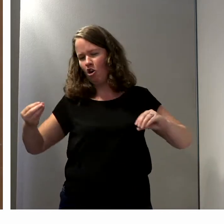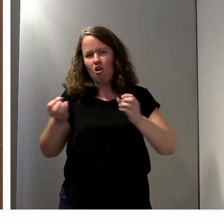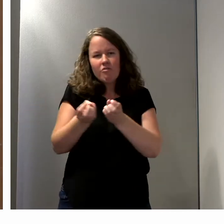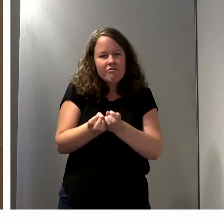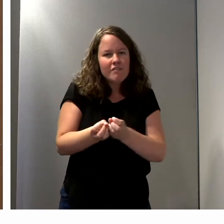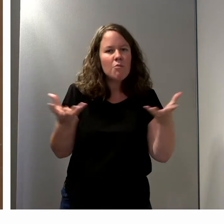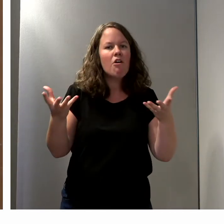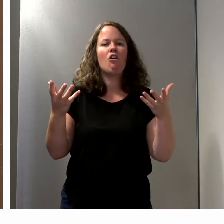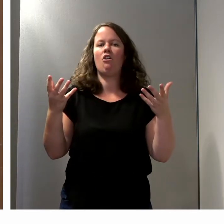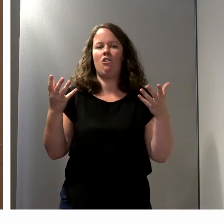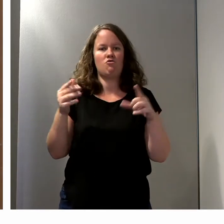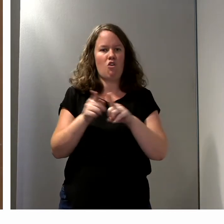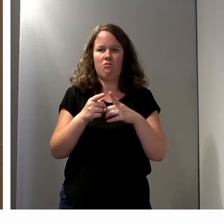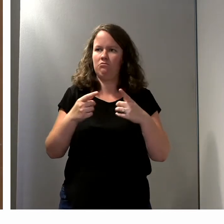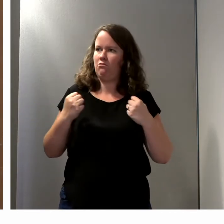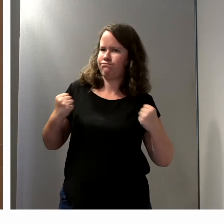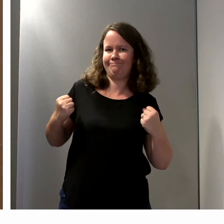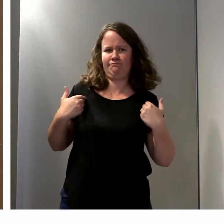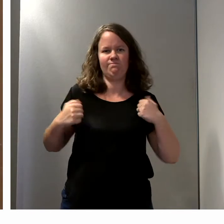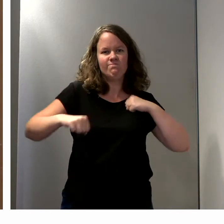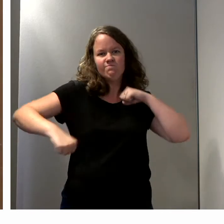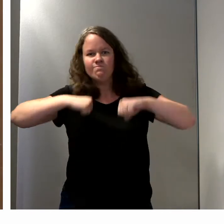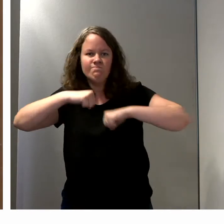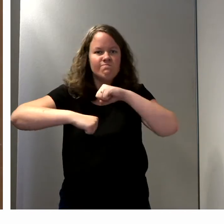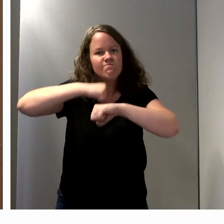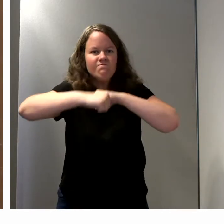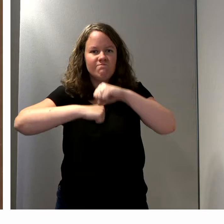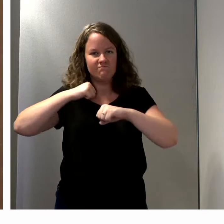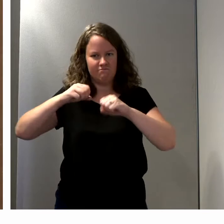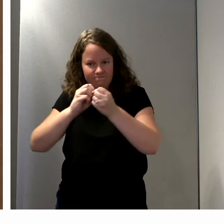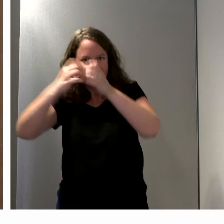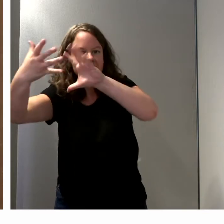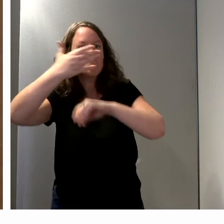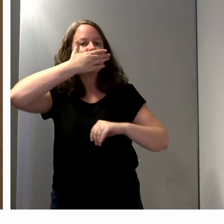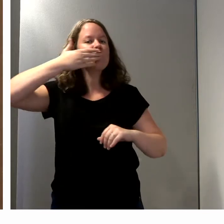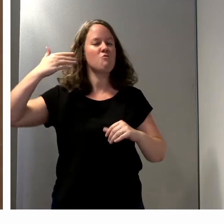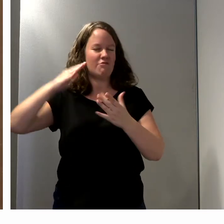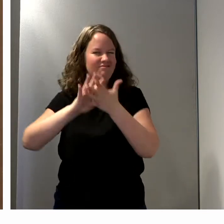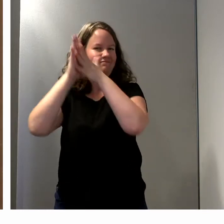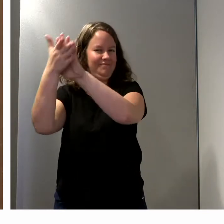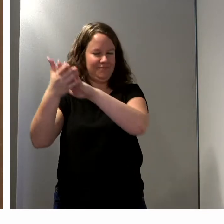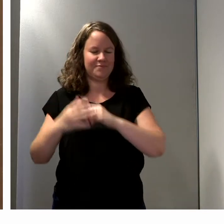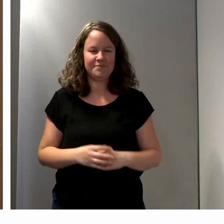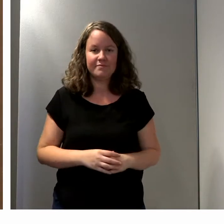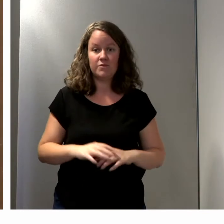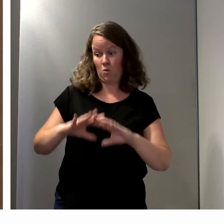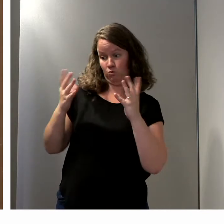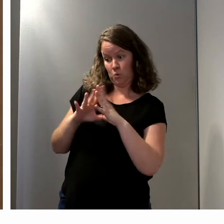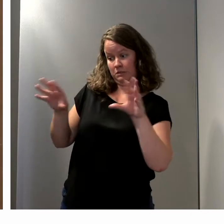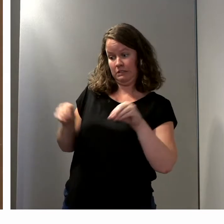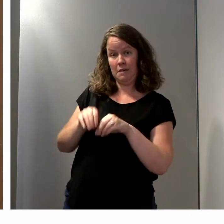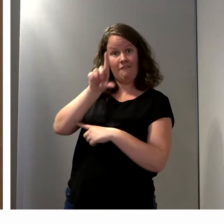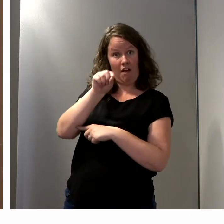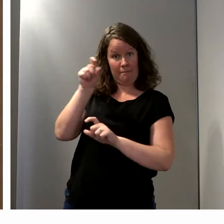peuvent aller mettre la main à la pâte pour améliorer la technologie numérique. Donc, on a déployé une vingtaine de ces personnes au sein